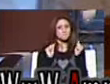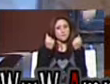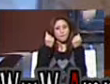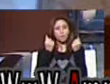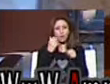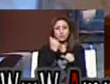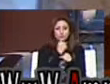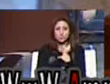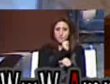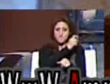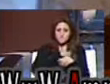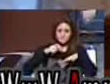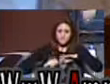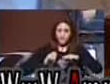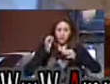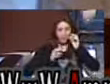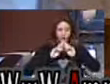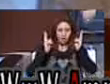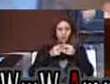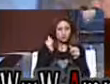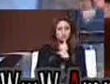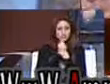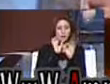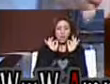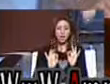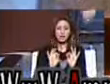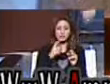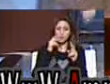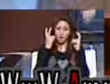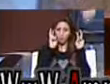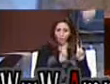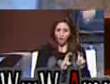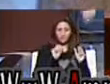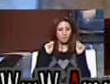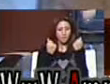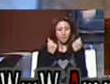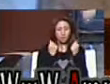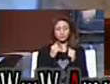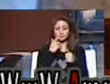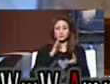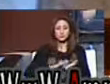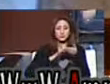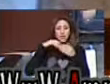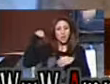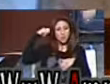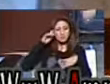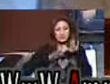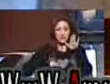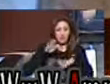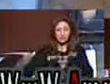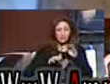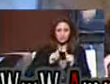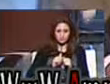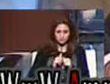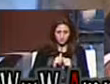حد قول وزير العدل. معنا على التليفون معالي المستشار هشام رؤوف مساعد وزير العدل. مساء الخير هشام. إيه؟